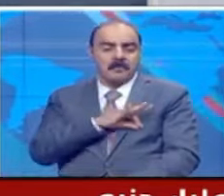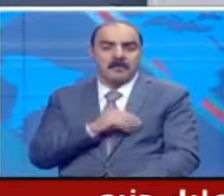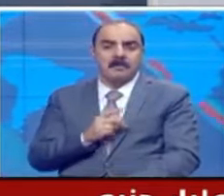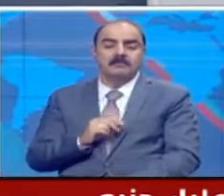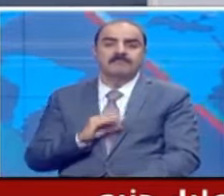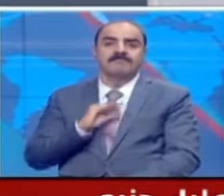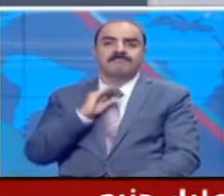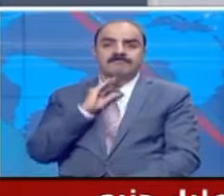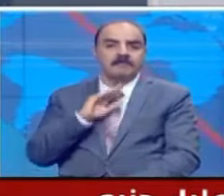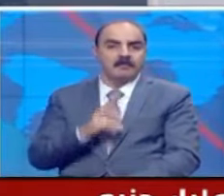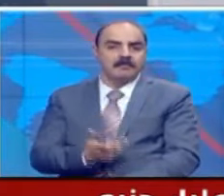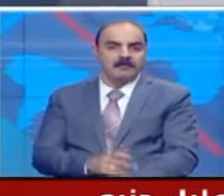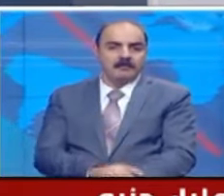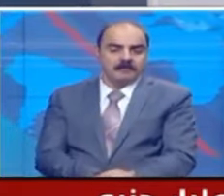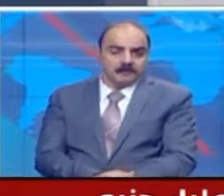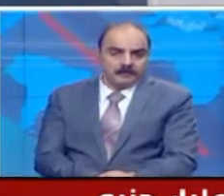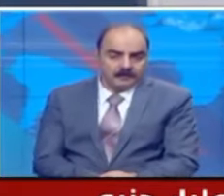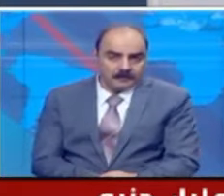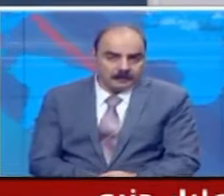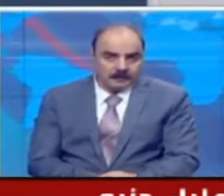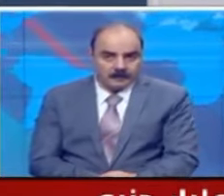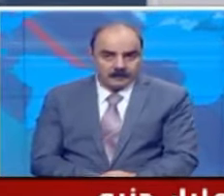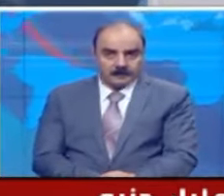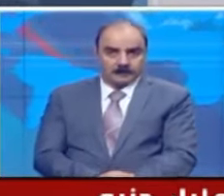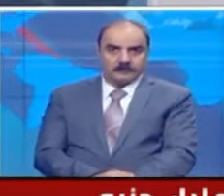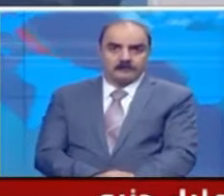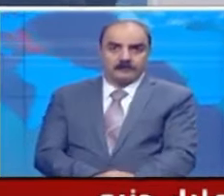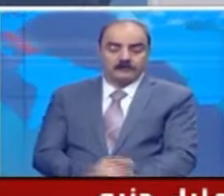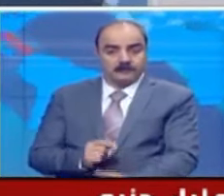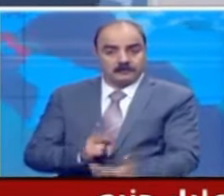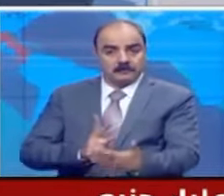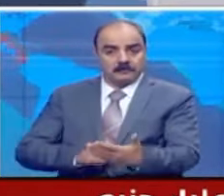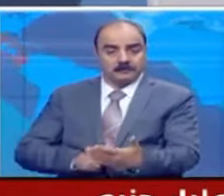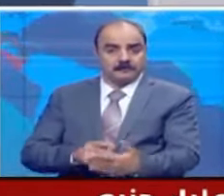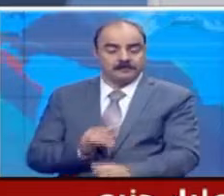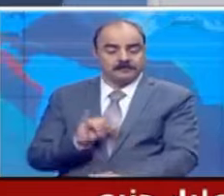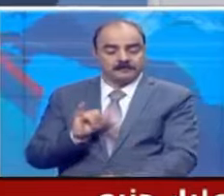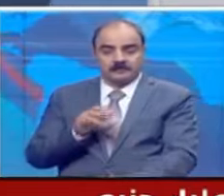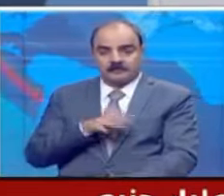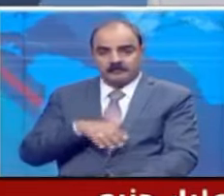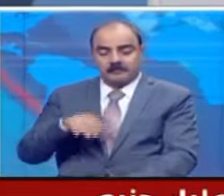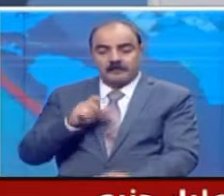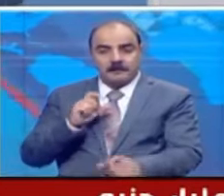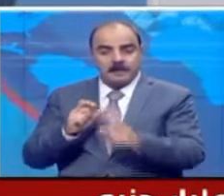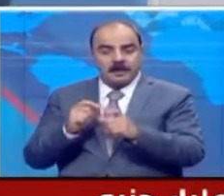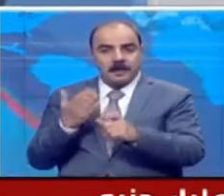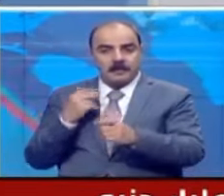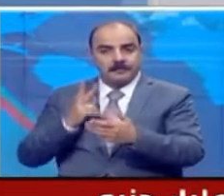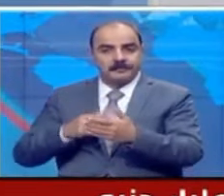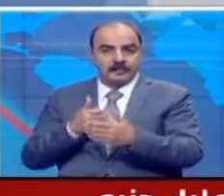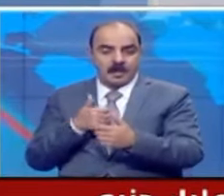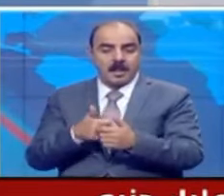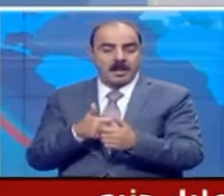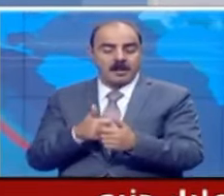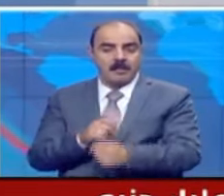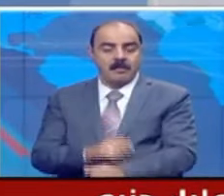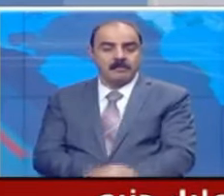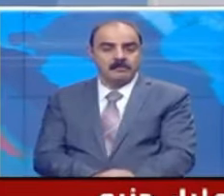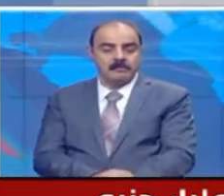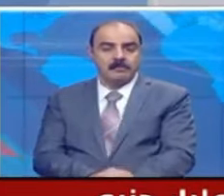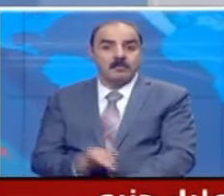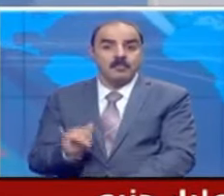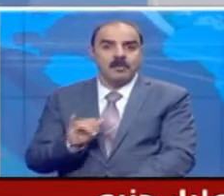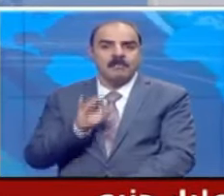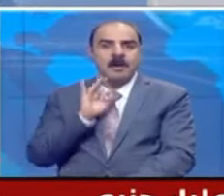التضخم في الفترة الحالية؟ خليني أقول لحضرتك أنه القرار اللي اتخذه البنك المركزي كان قرار